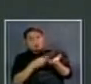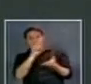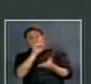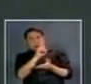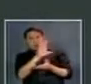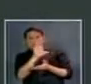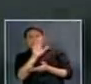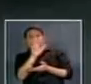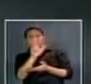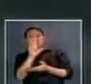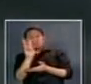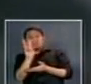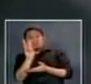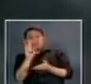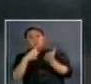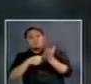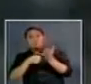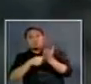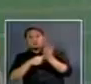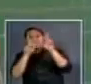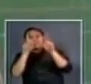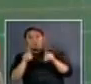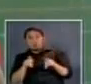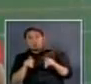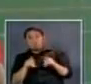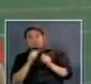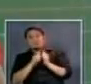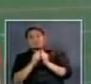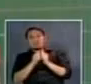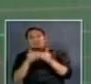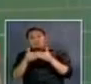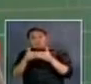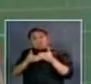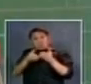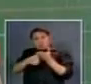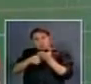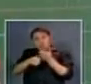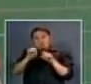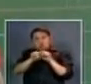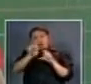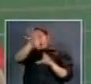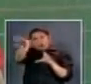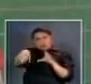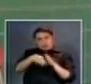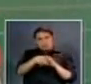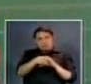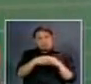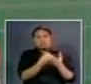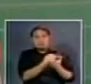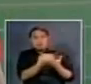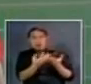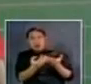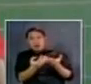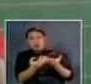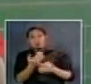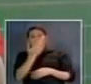Ibig sabihin, hindi na sayang yung boto ng mga naunang bumoto at ito ay bibilangin doon sa bagong VCM na dumating. At yun nga